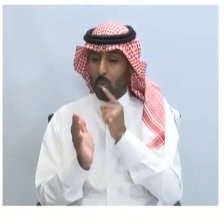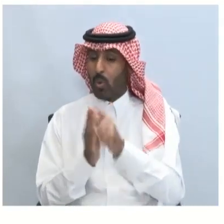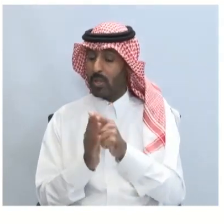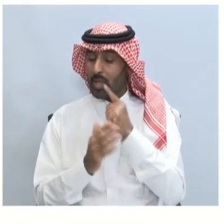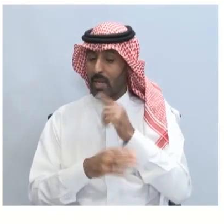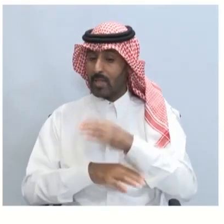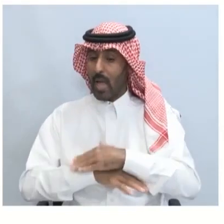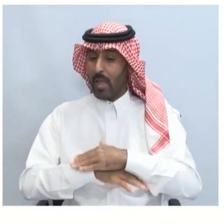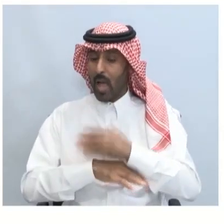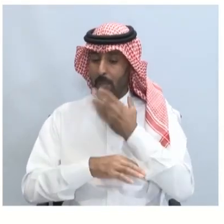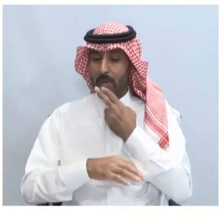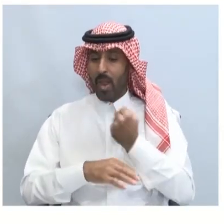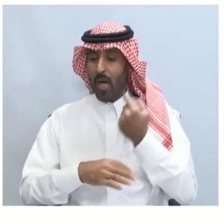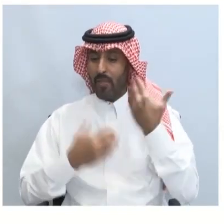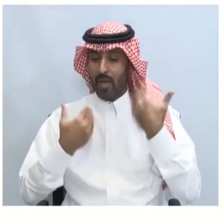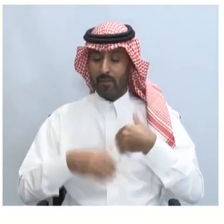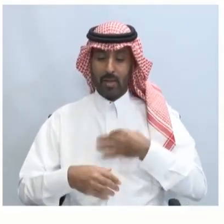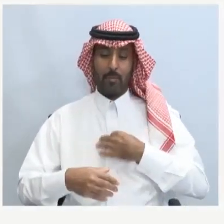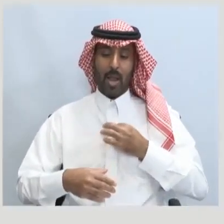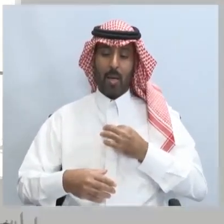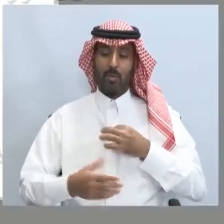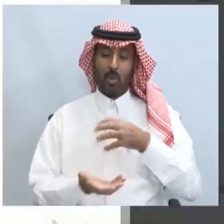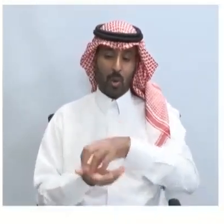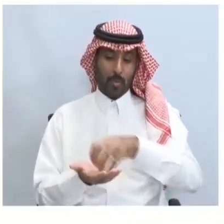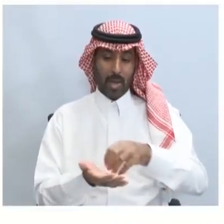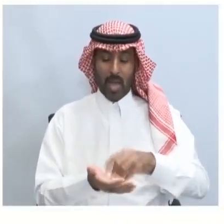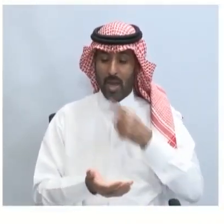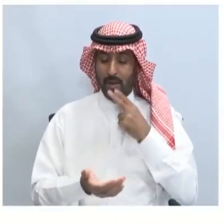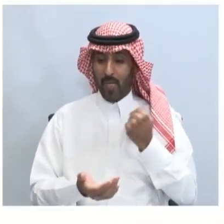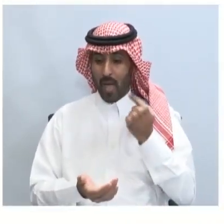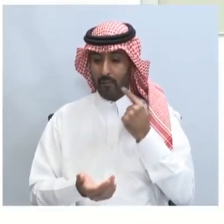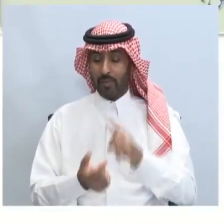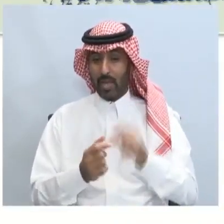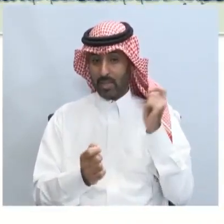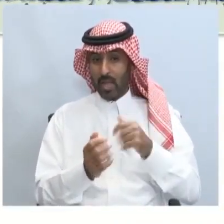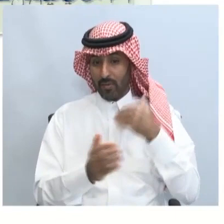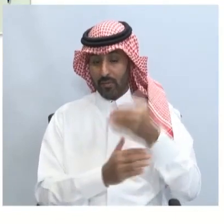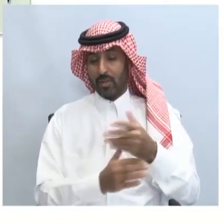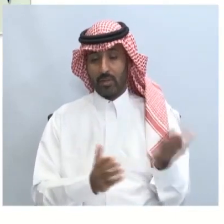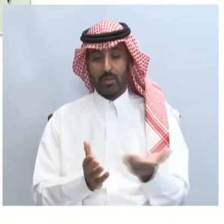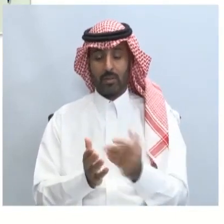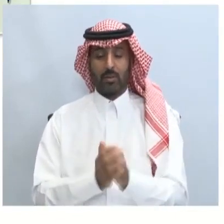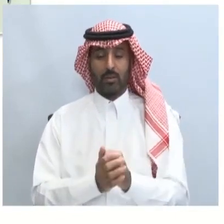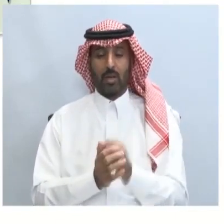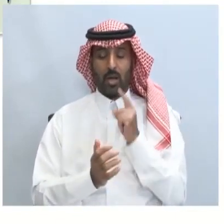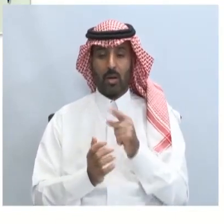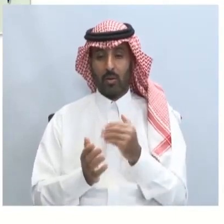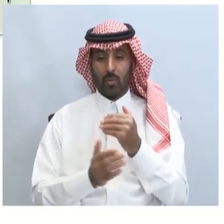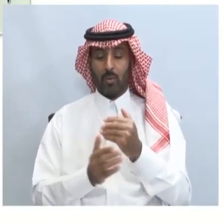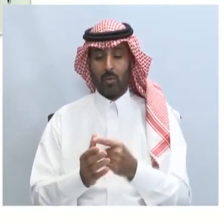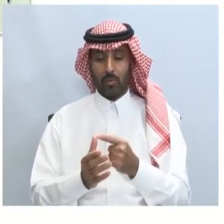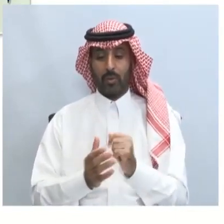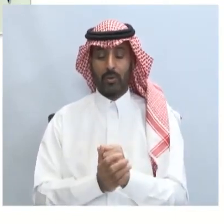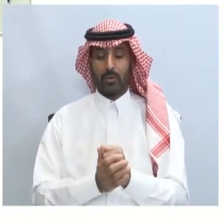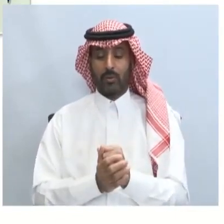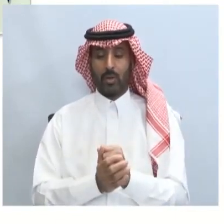النظافه نظافه الملابس والمكان والى اهدافنا التي نسعى الى تحقيقها انا واياكم باذن